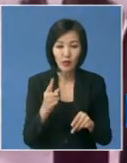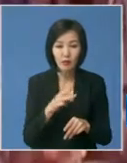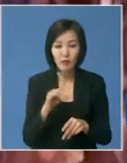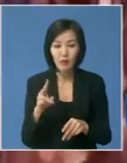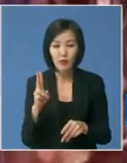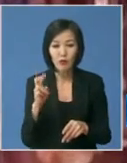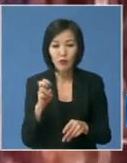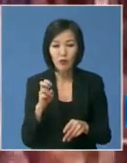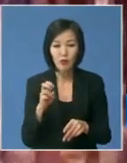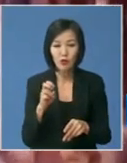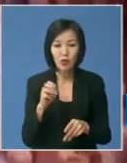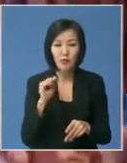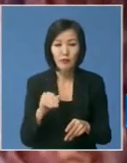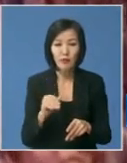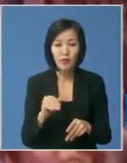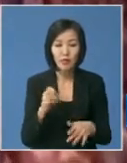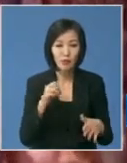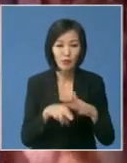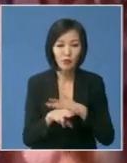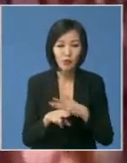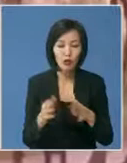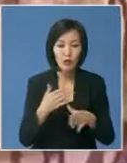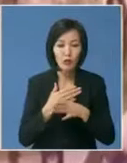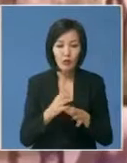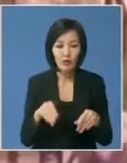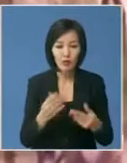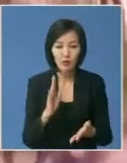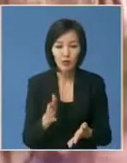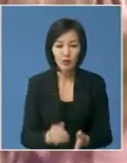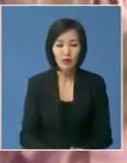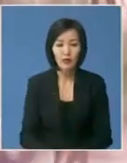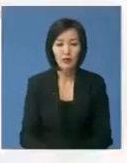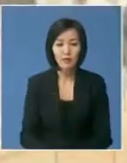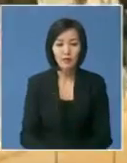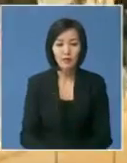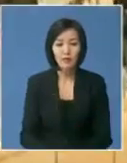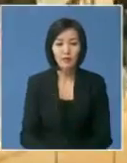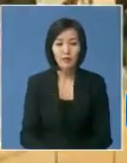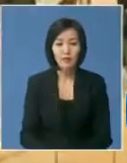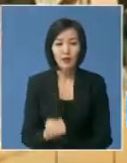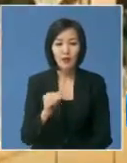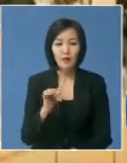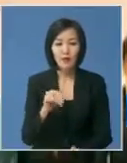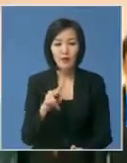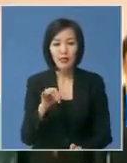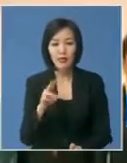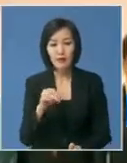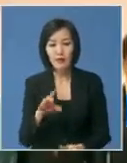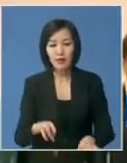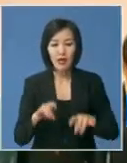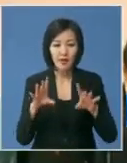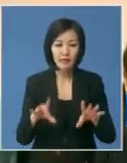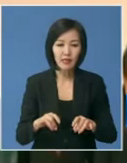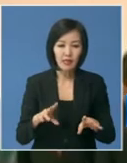миллион 200 мың босқынға гуманитарлық көмек көрсету үшін жұмсамақ. Филиппин мен Австралия елдері Ирак пен